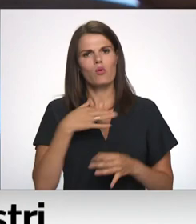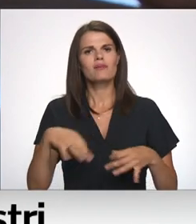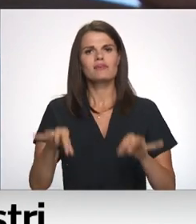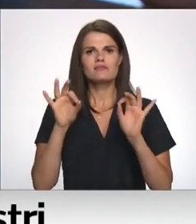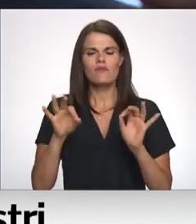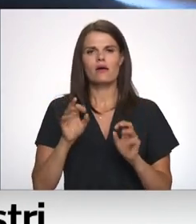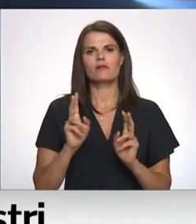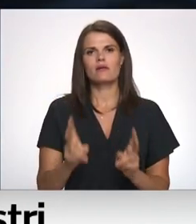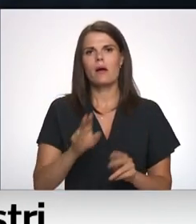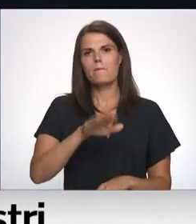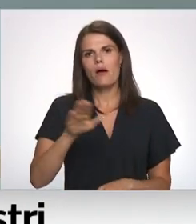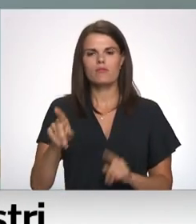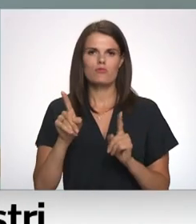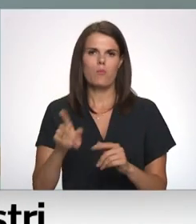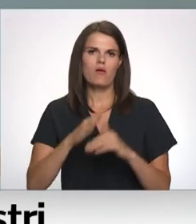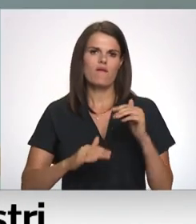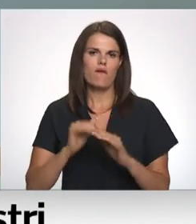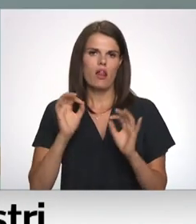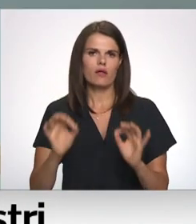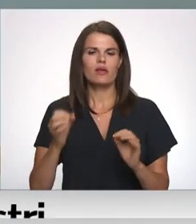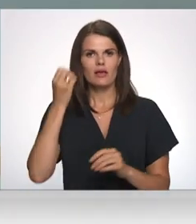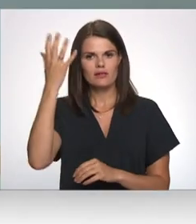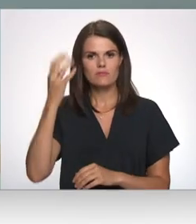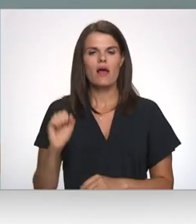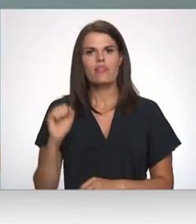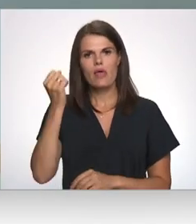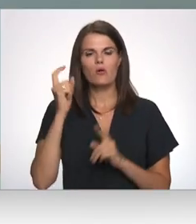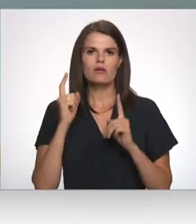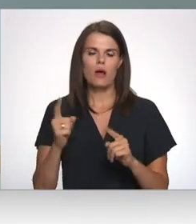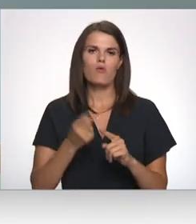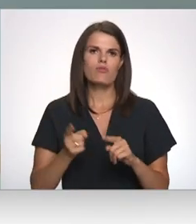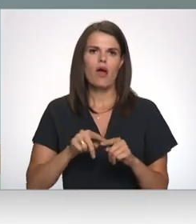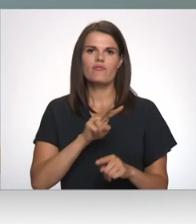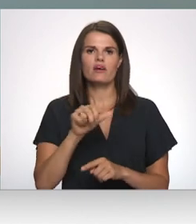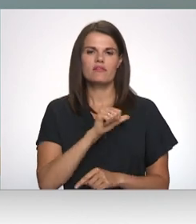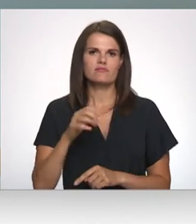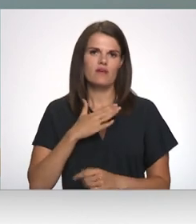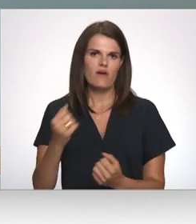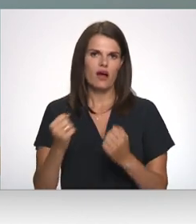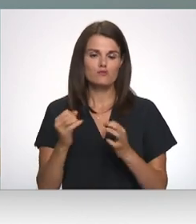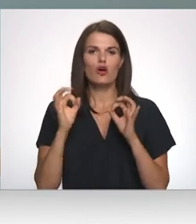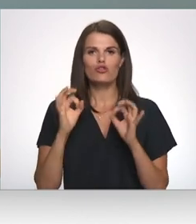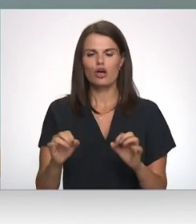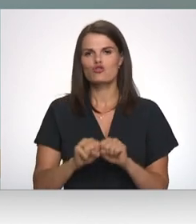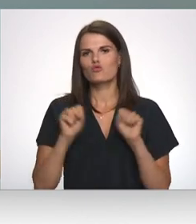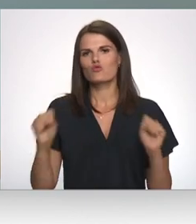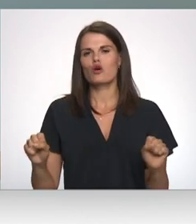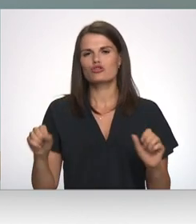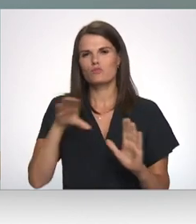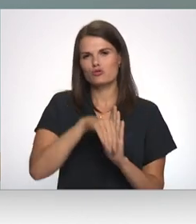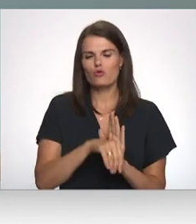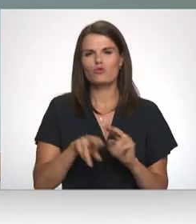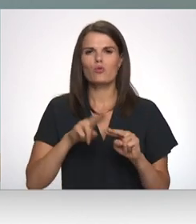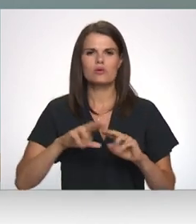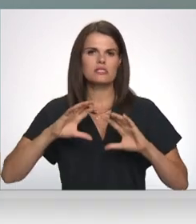bērniem ir kvalitīva izglītība. Demokrātija ir jābūt tādai, kas sevi aizsargā. Un tieši šajā drošības kontekstā un arī starptautiskajā